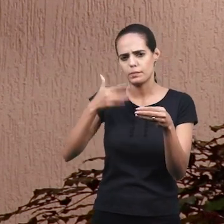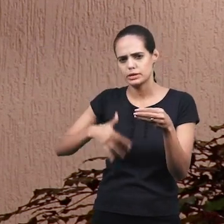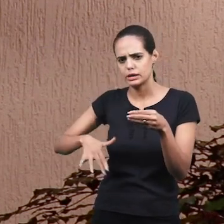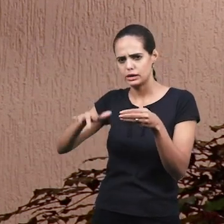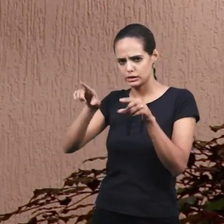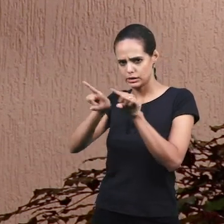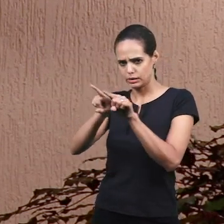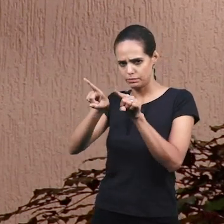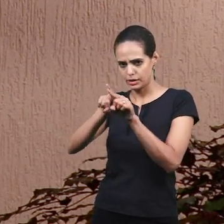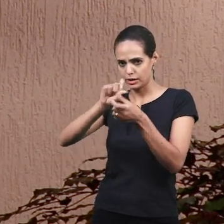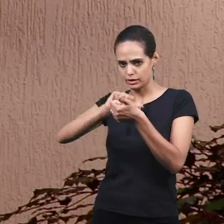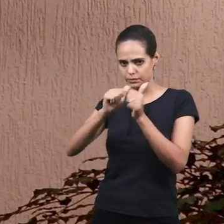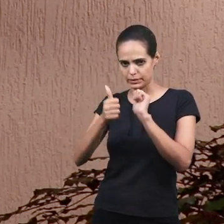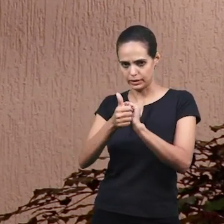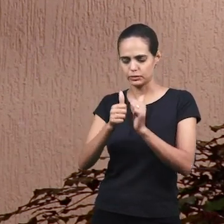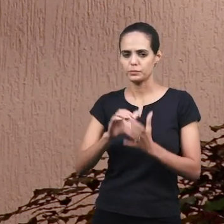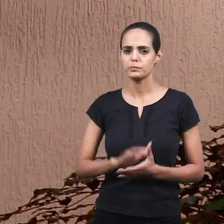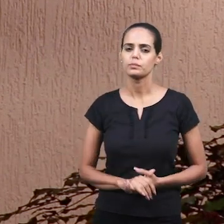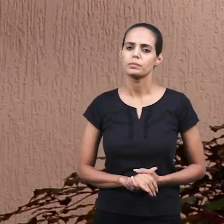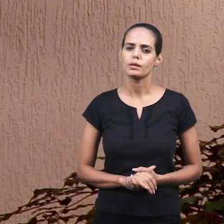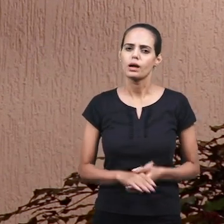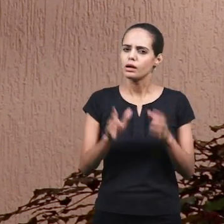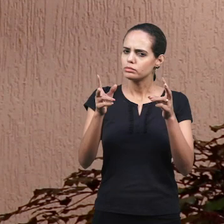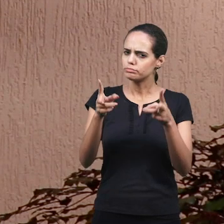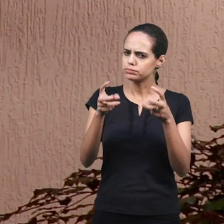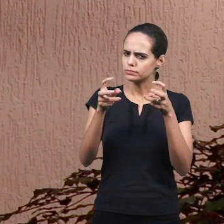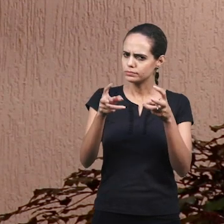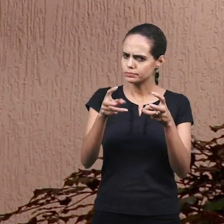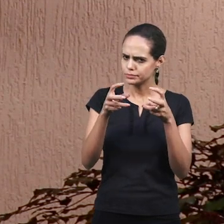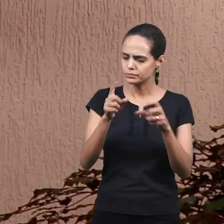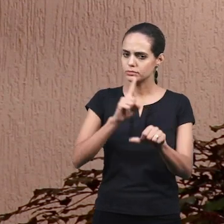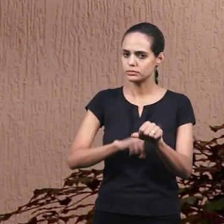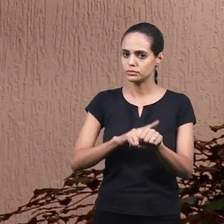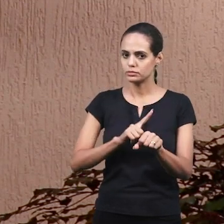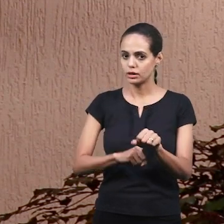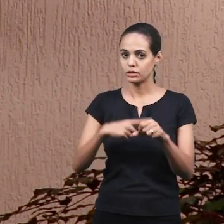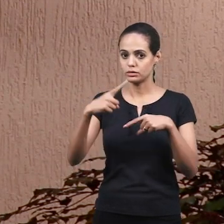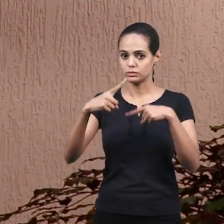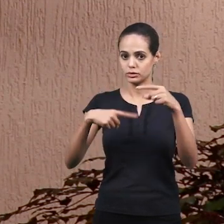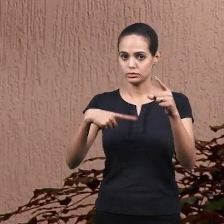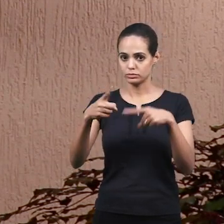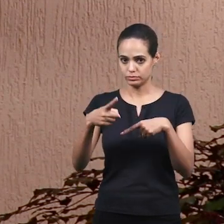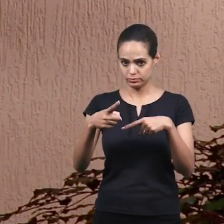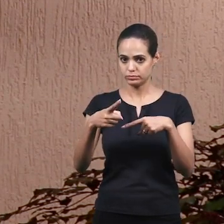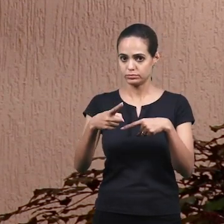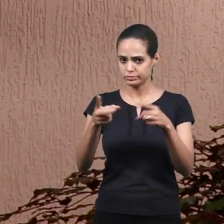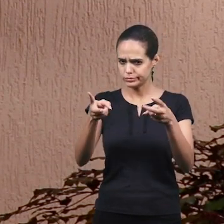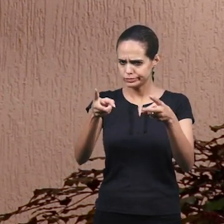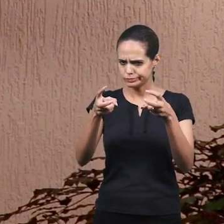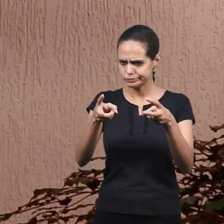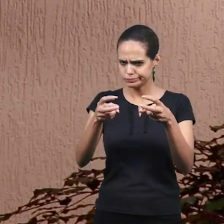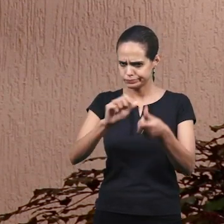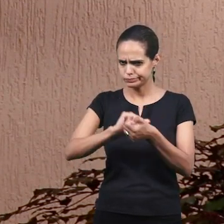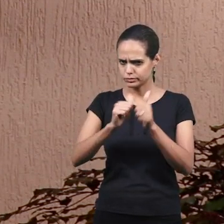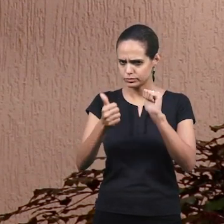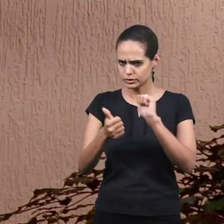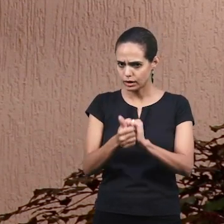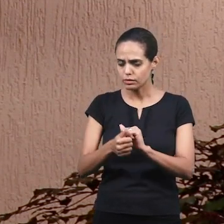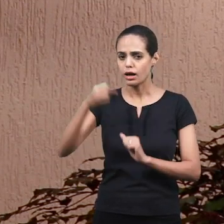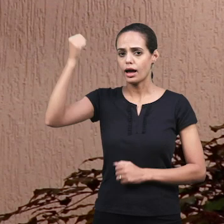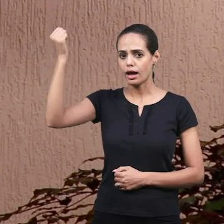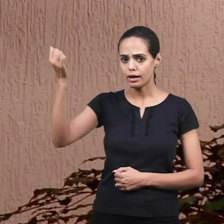a une observation ici. Quand nous parlons en adaptation de matériel, la révélation, ce qui